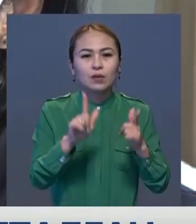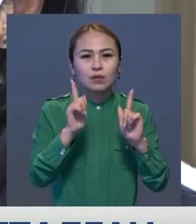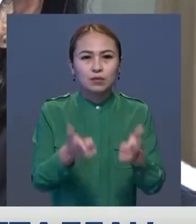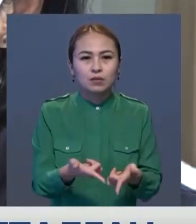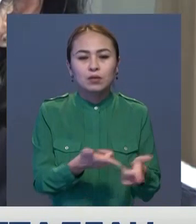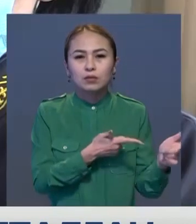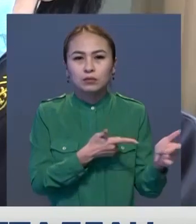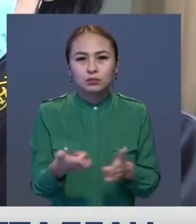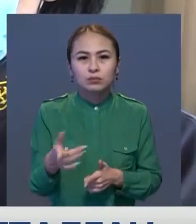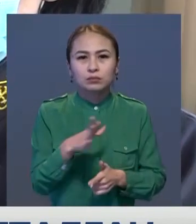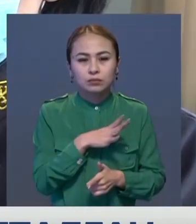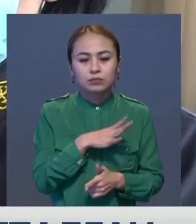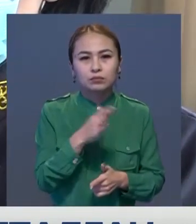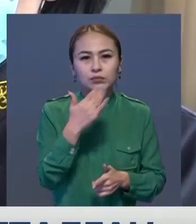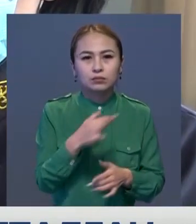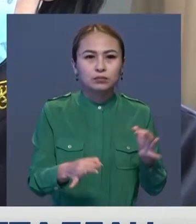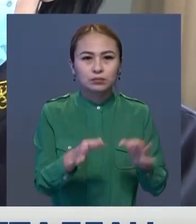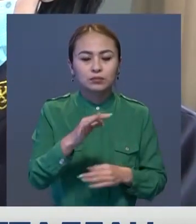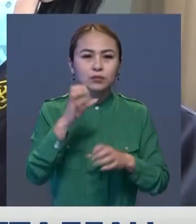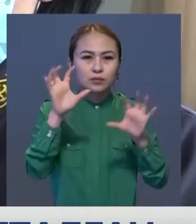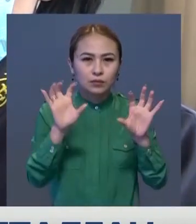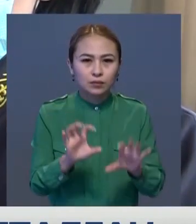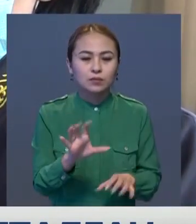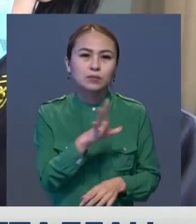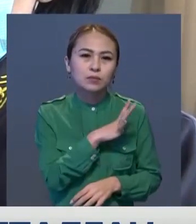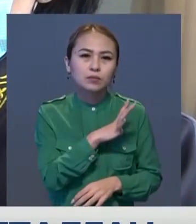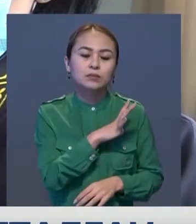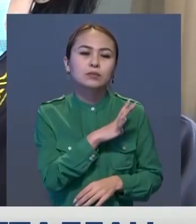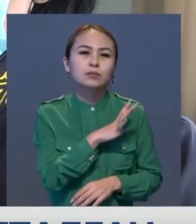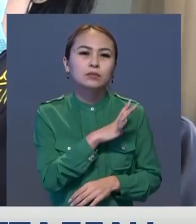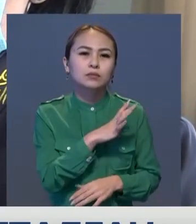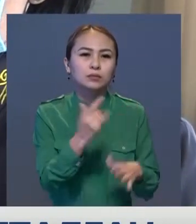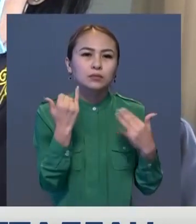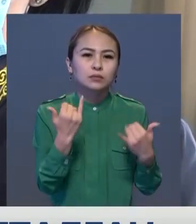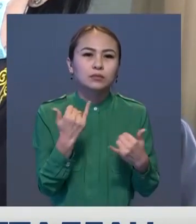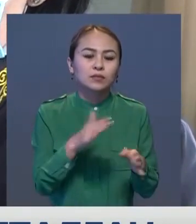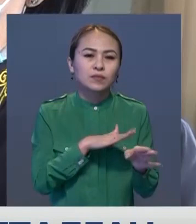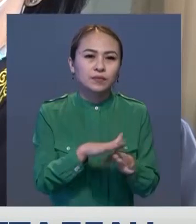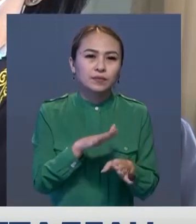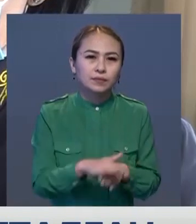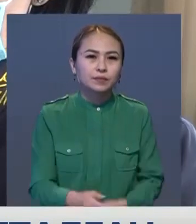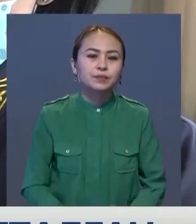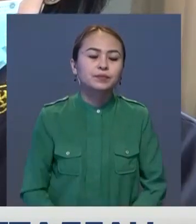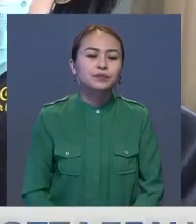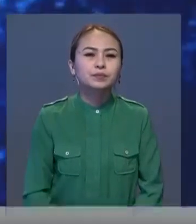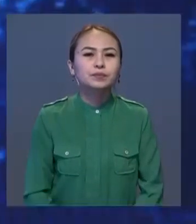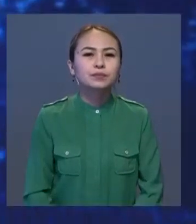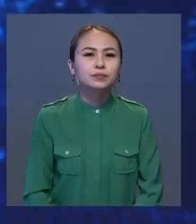қанағаттандырылды толығымен. Бұл үкім заңды күшіне енді және қазір орындалу барысында.